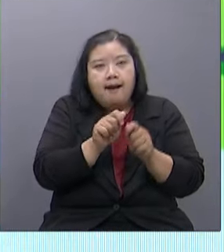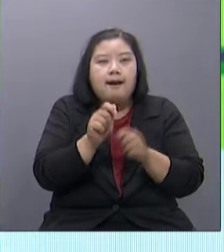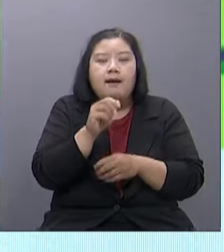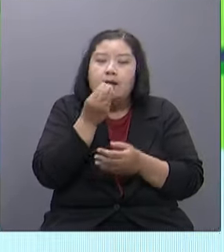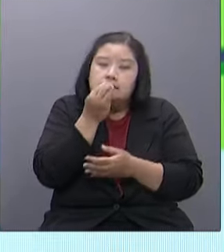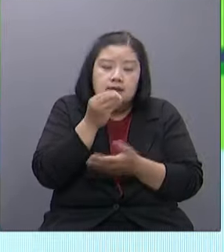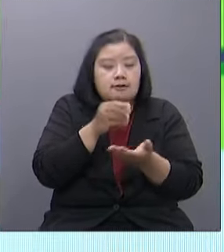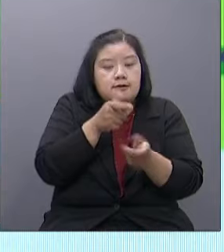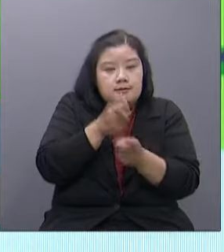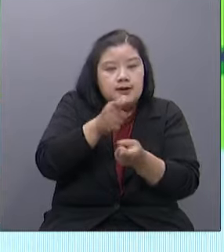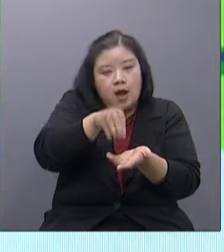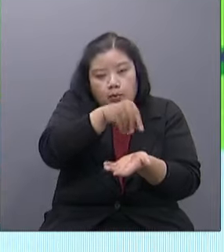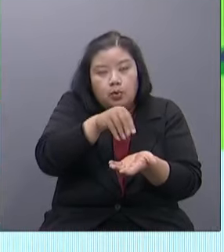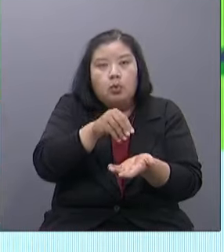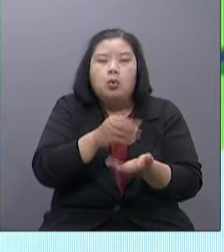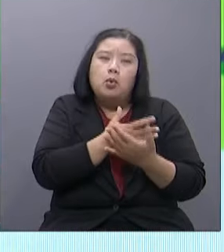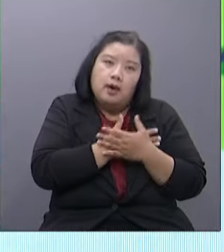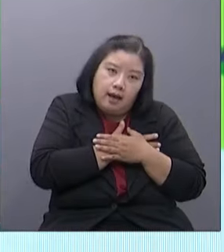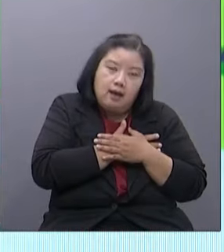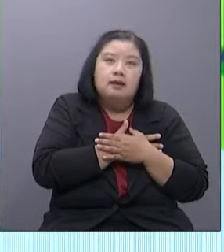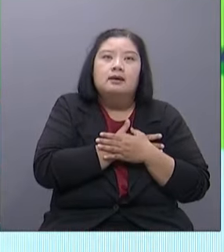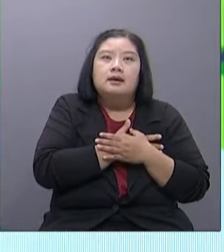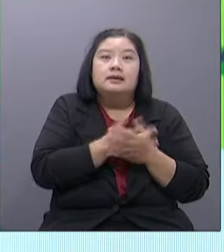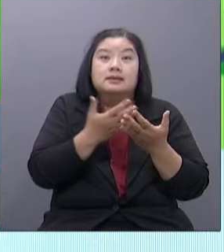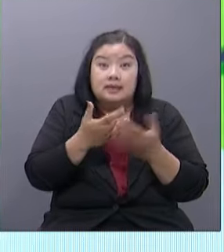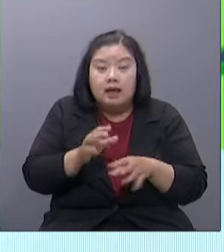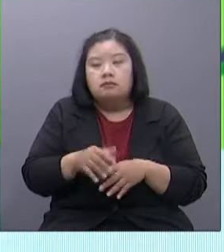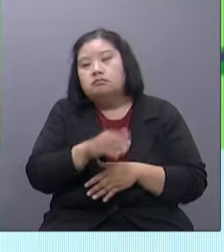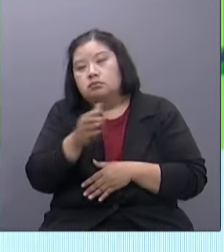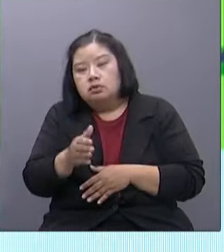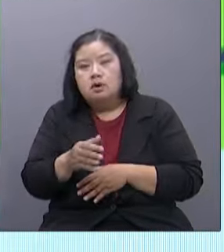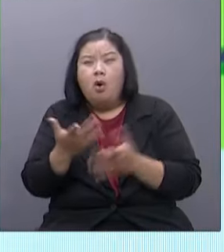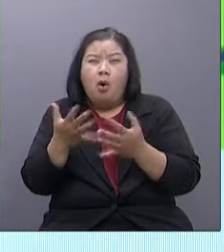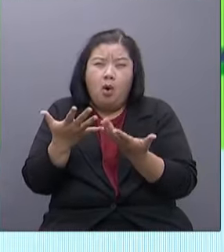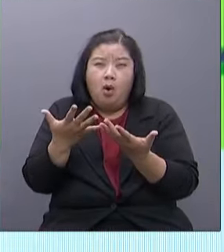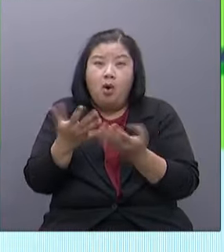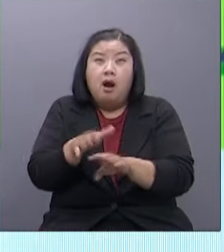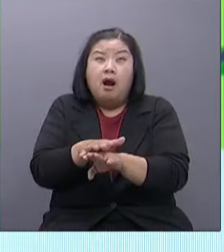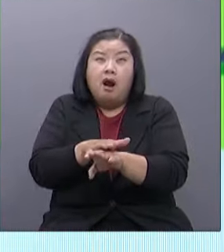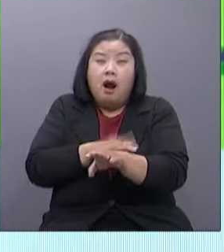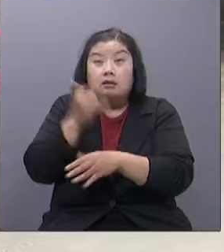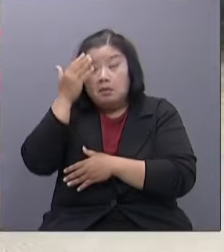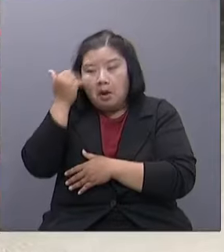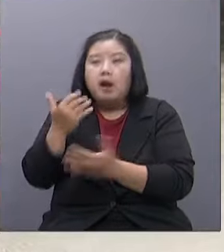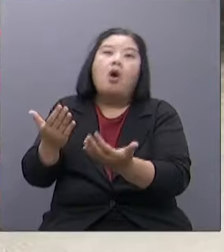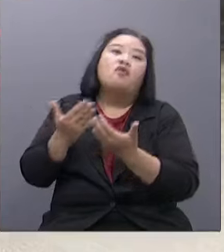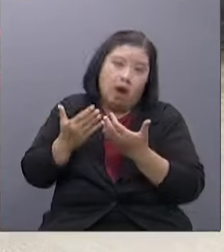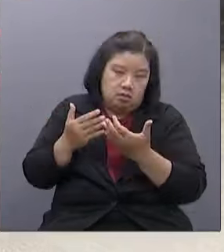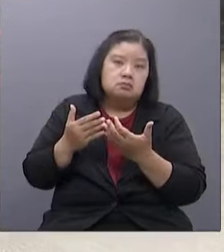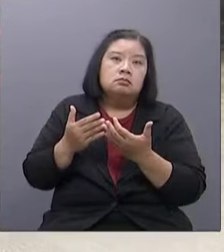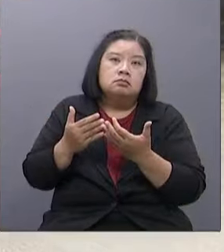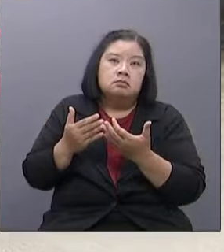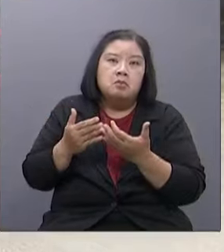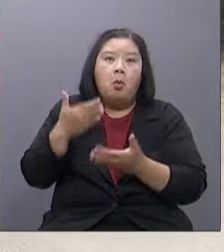ค่ะนะครับ 2คือพวกที่แบบพอรอขายนานๆแล้วขายไม่ได้เพราะบางทีเป็นสินค้าฝากขายเจะส่งกลับไปที่